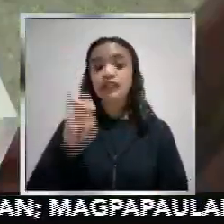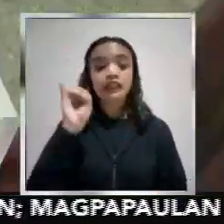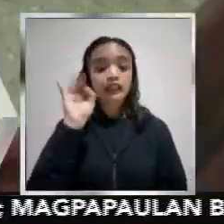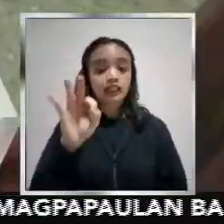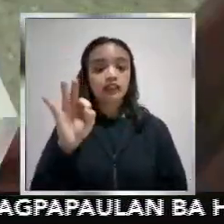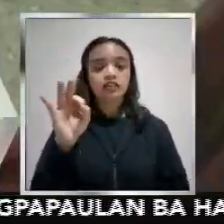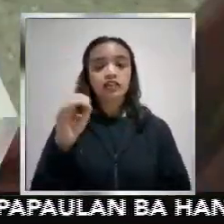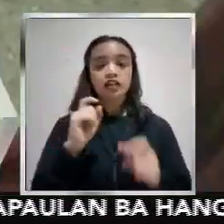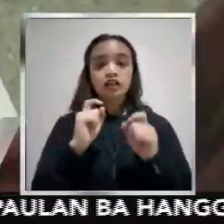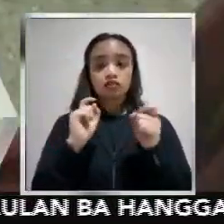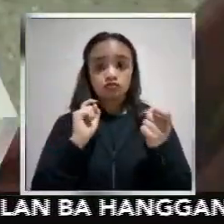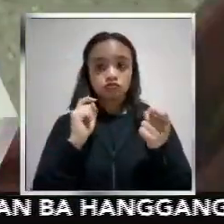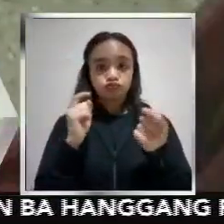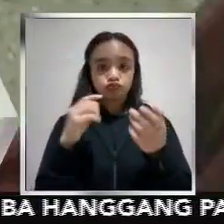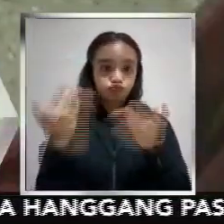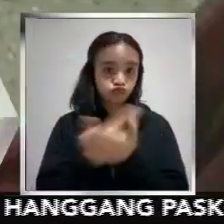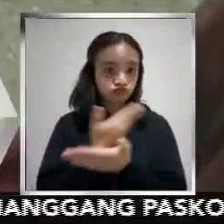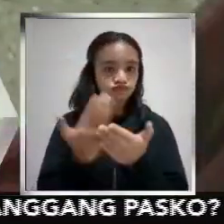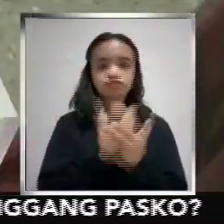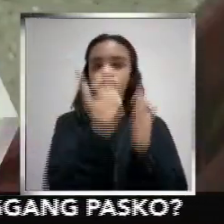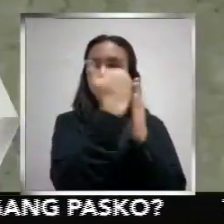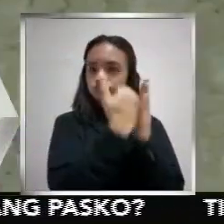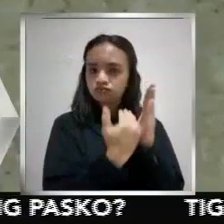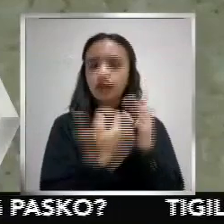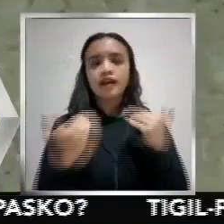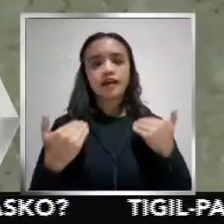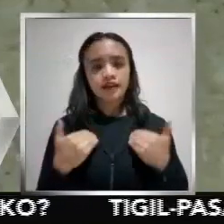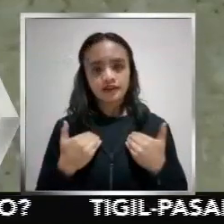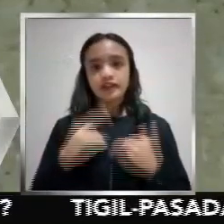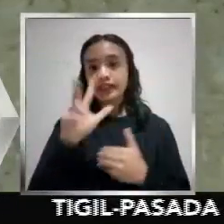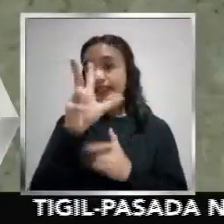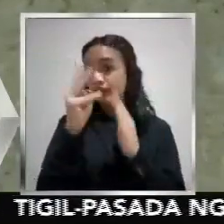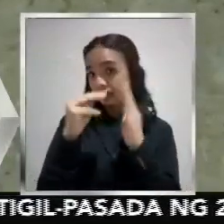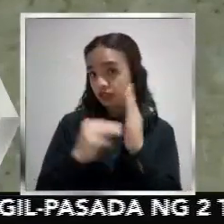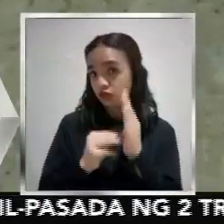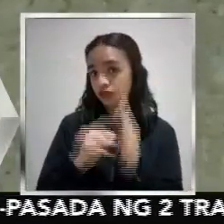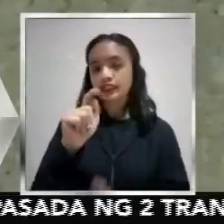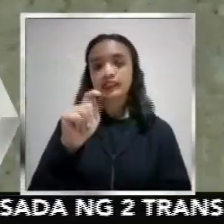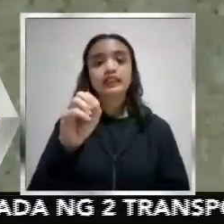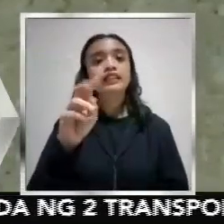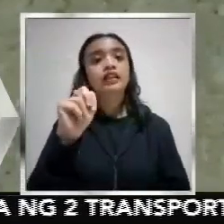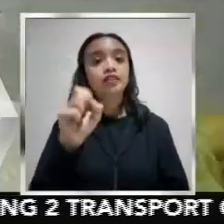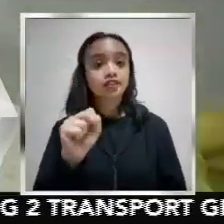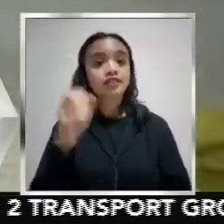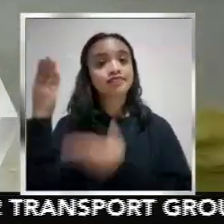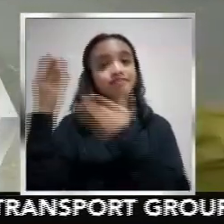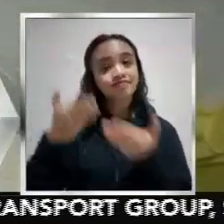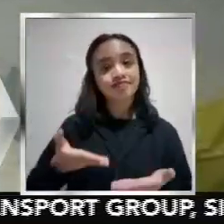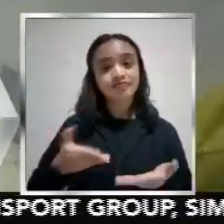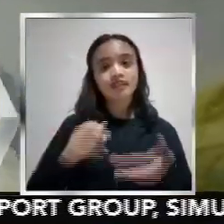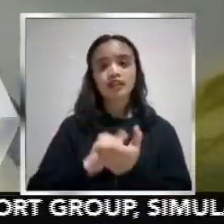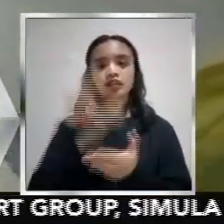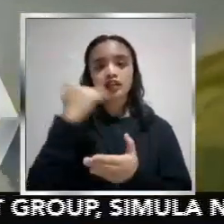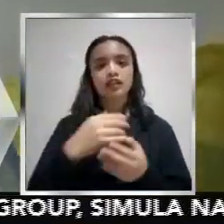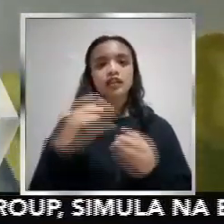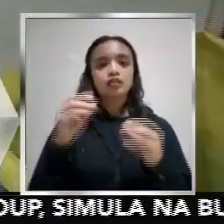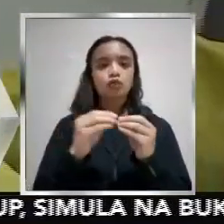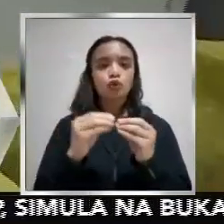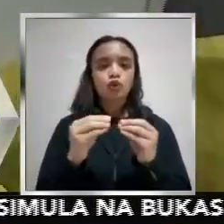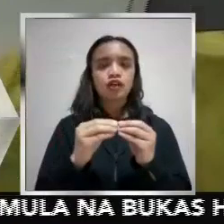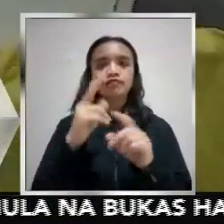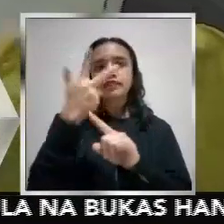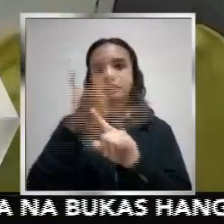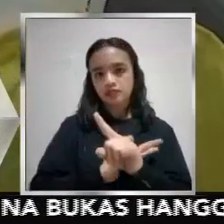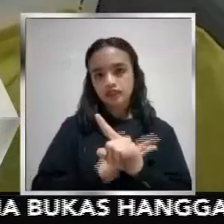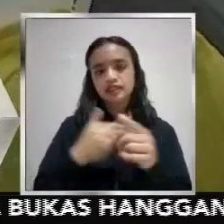record high. Narian pa raw mahigit 3 million metric tons na imported na bigas kaya tatagal ng 3 buwan pa o 85 to 90 days